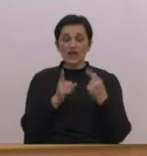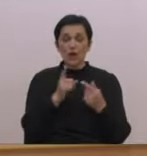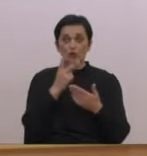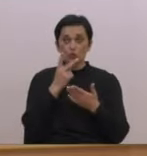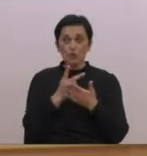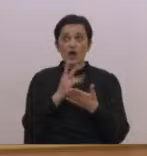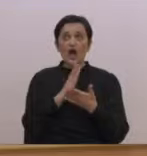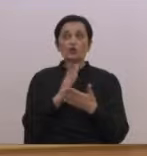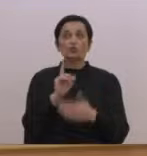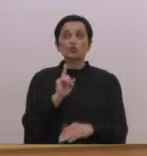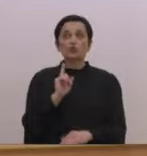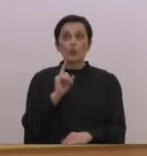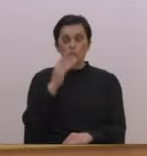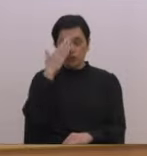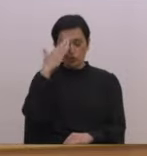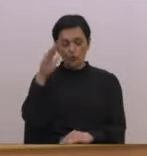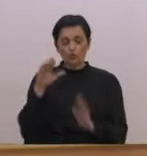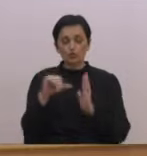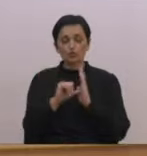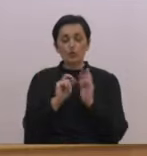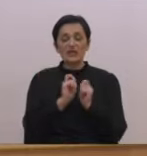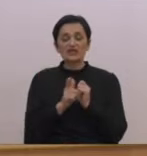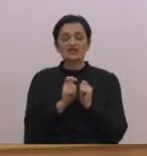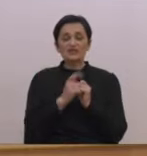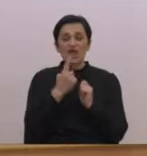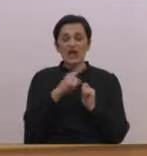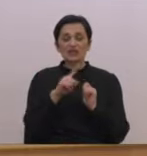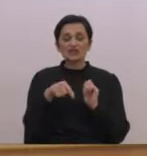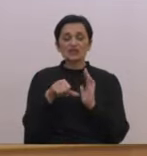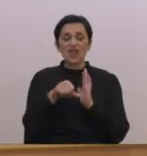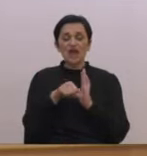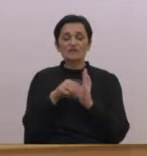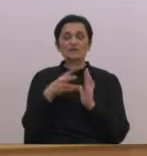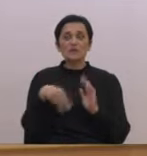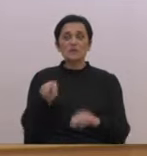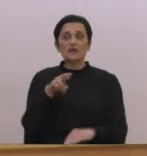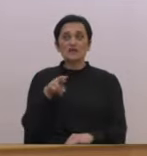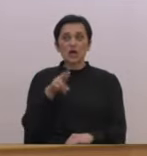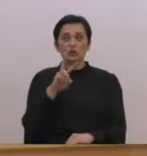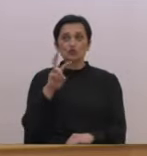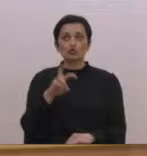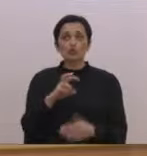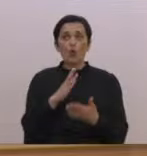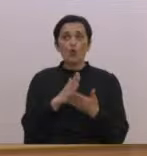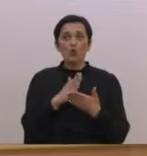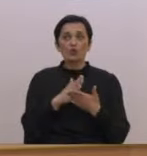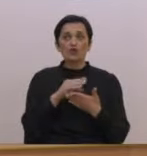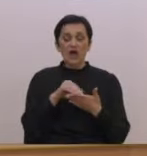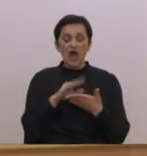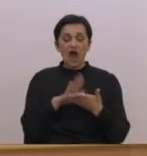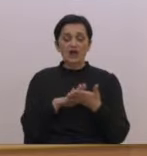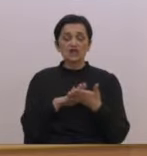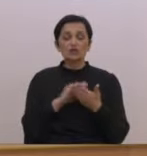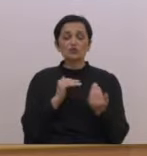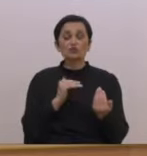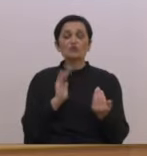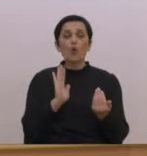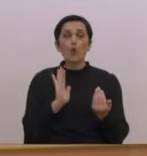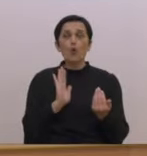ore bari zizum, ușor investiții, sahit, efimpele, uximiate de miliarde. Dolari este agricul, da, acedan,